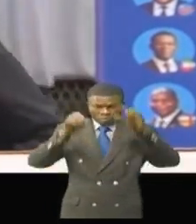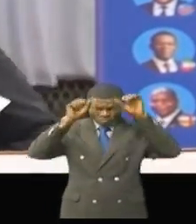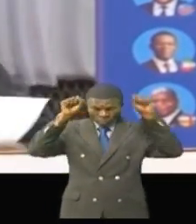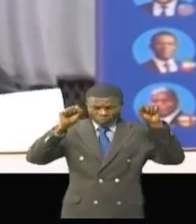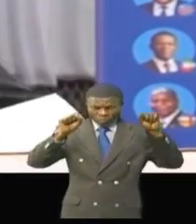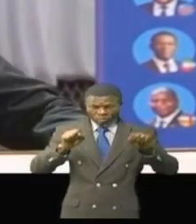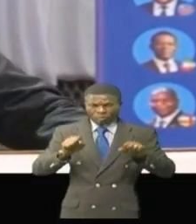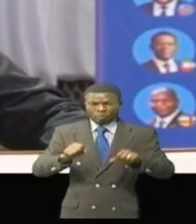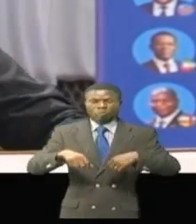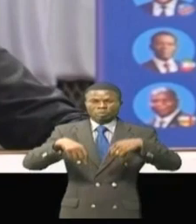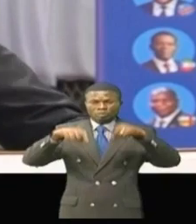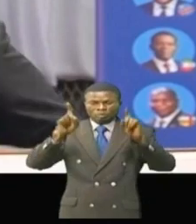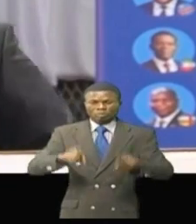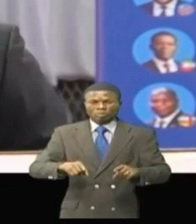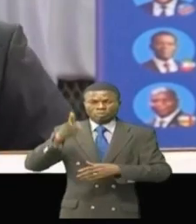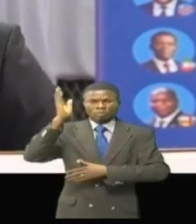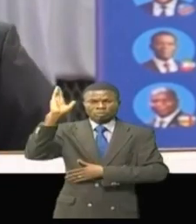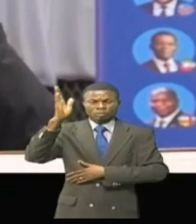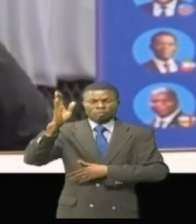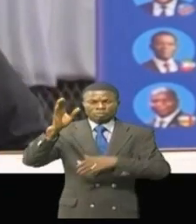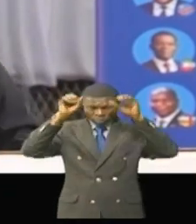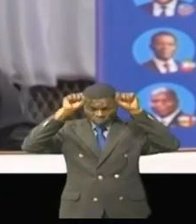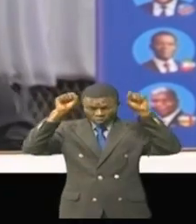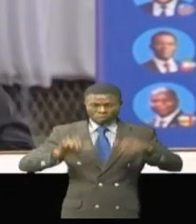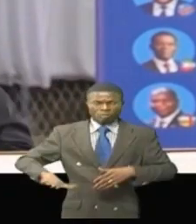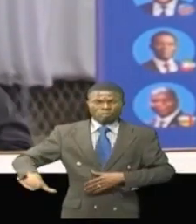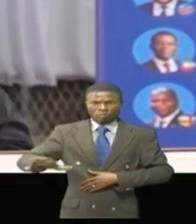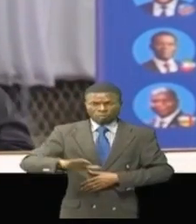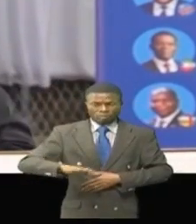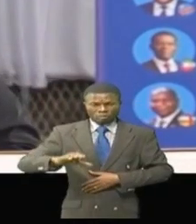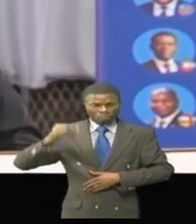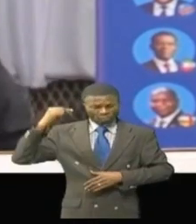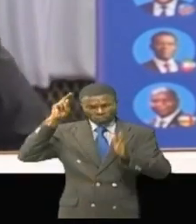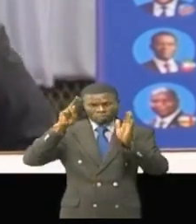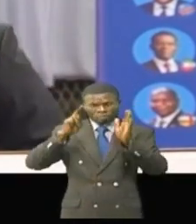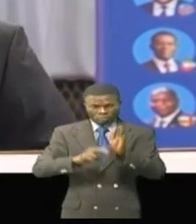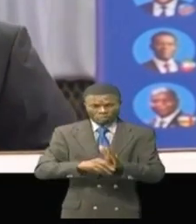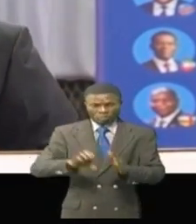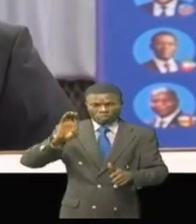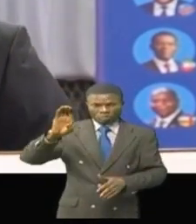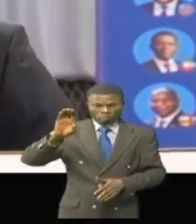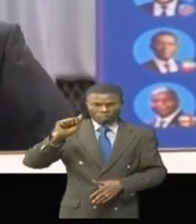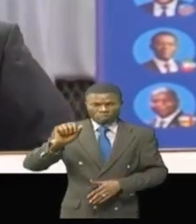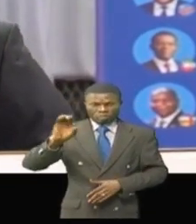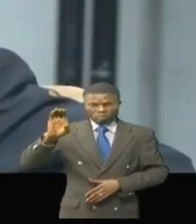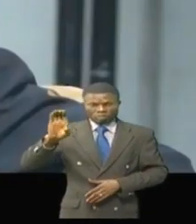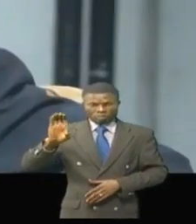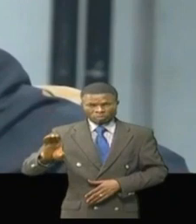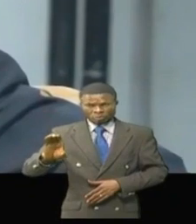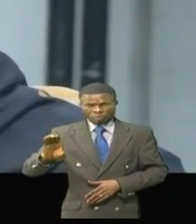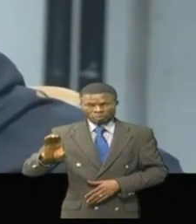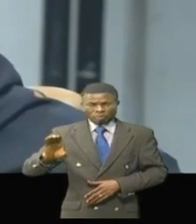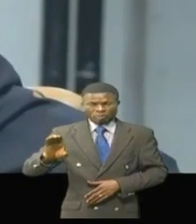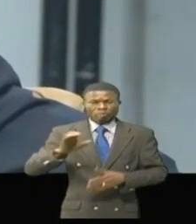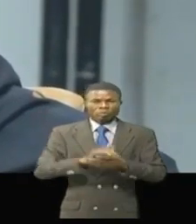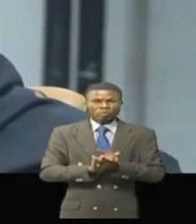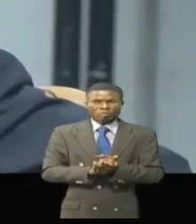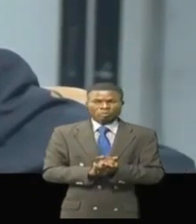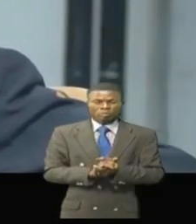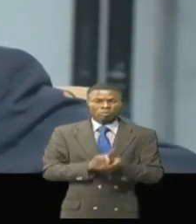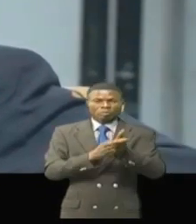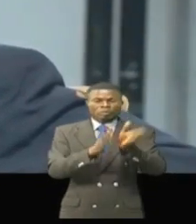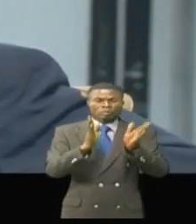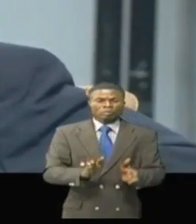exercice de la conférence des chefs d'État et de gouvernement de la CEAC, pour son leadership et